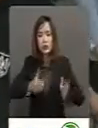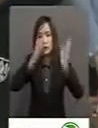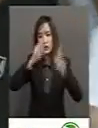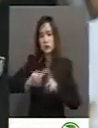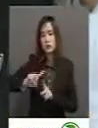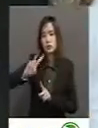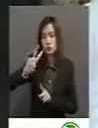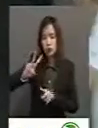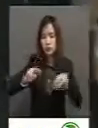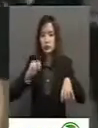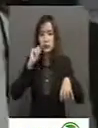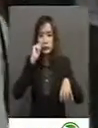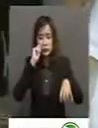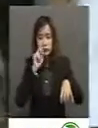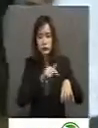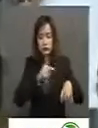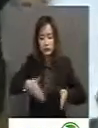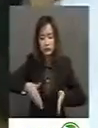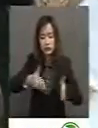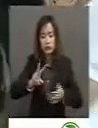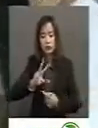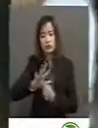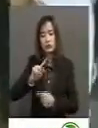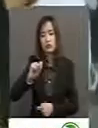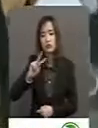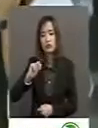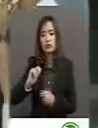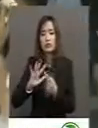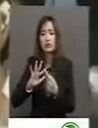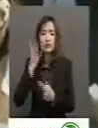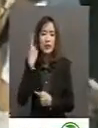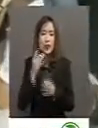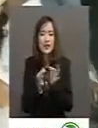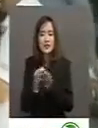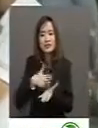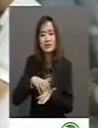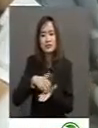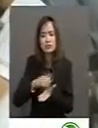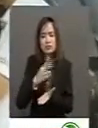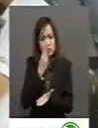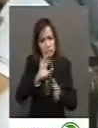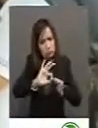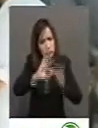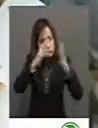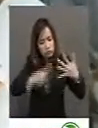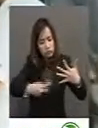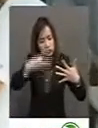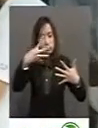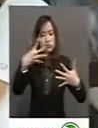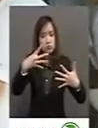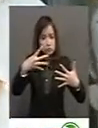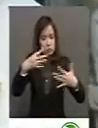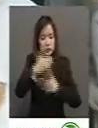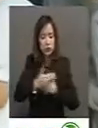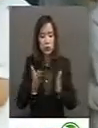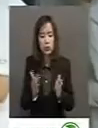ประปาส่วนภูมิภาคสำนักงานใหญ่แจ้งวัฒนะค่ะเมื่อวานนี้ที่รายงานไปนะคะก็ปรากฏว่าเกิดเหตุเพลิงไหม้ชั้นที่4ซึ่งเป็นห้